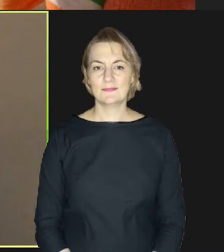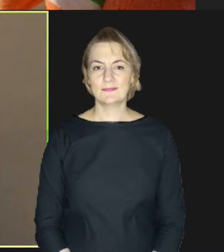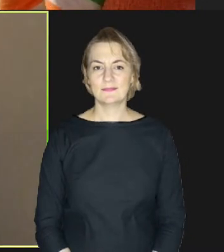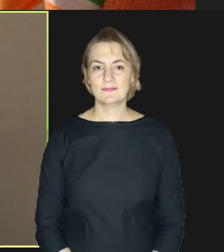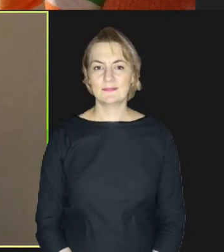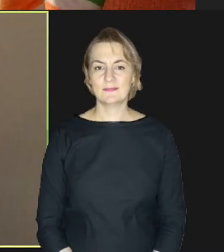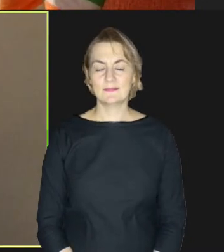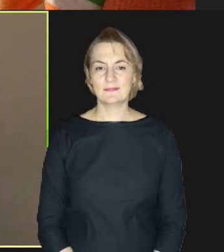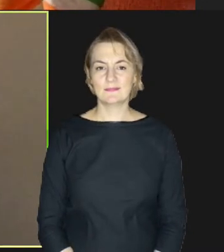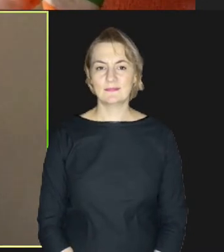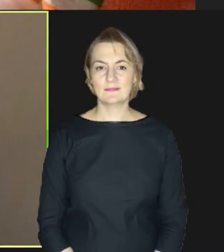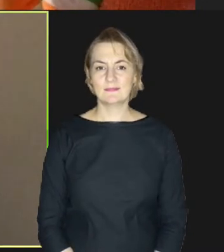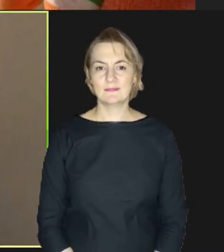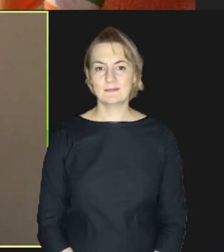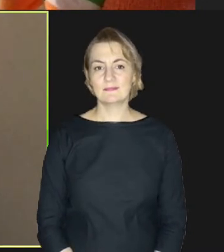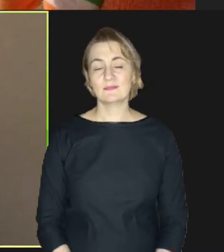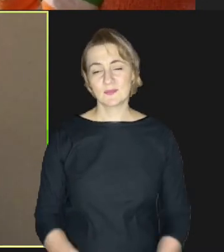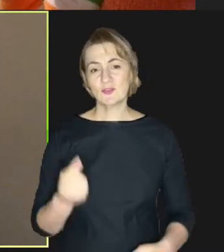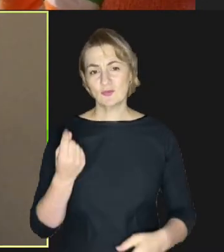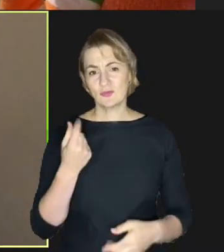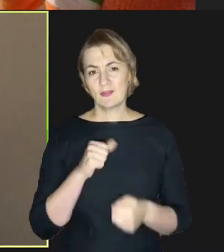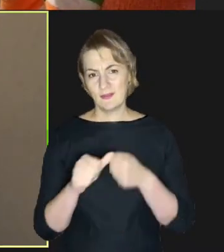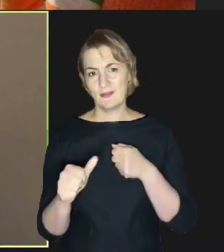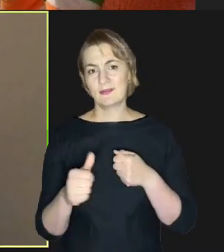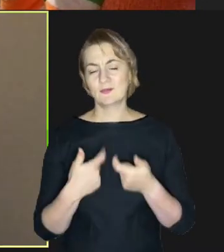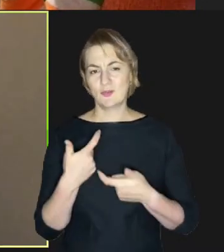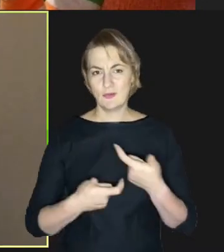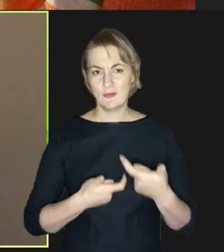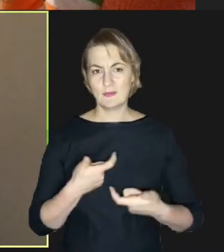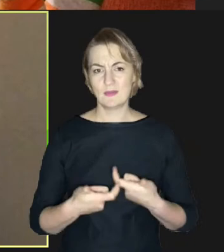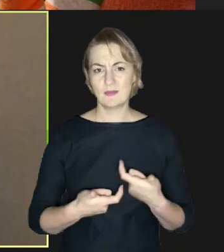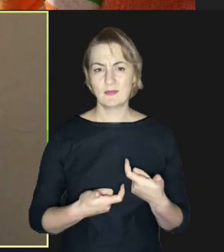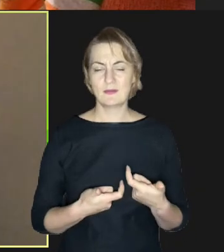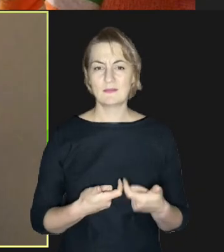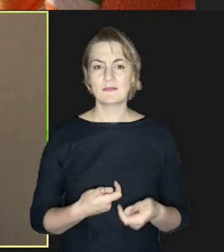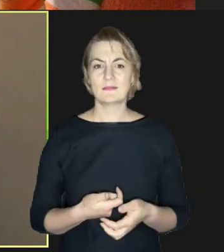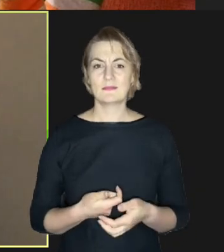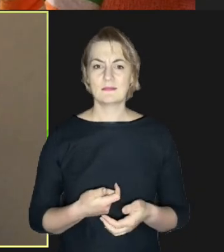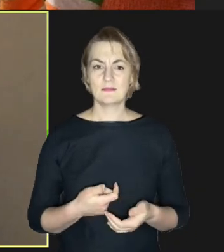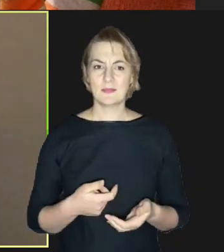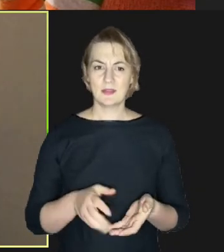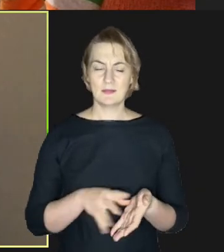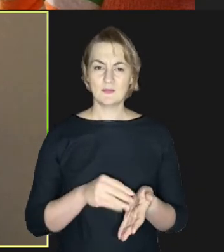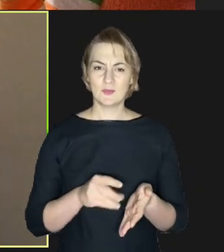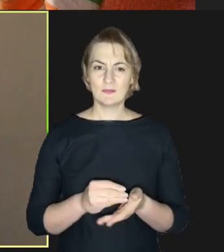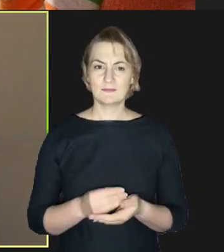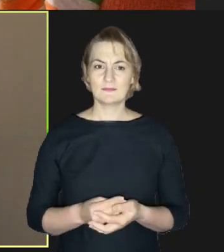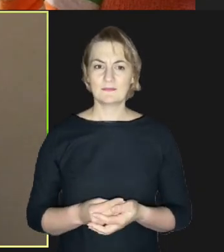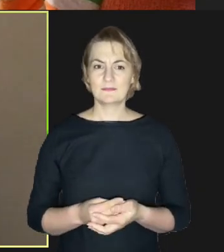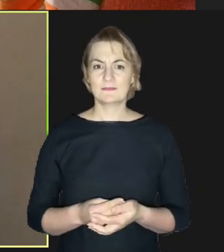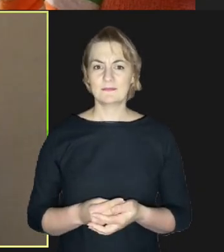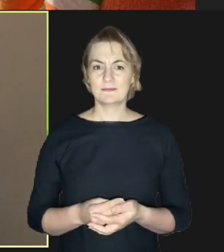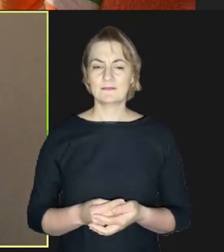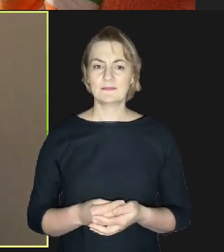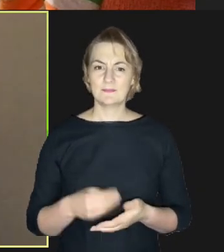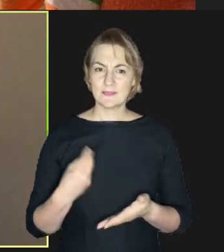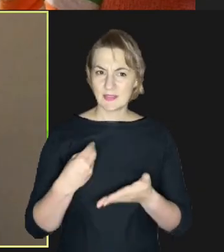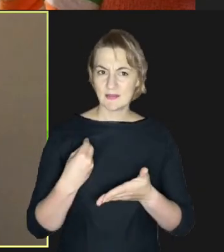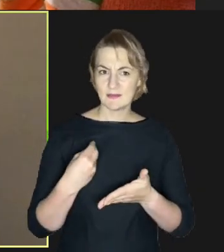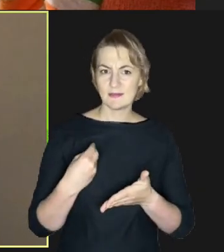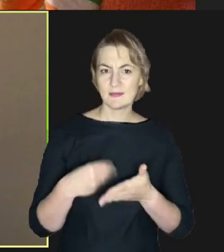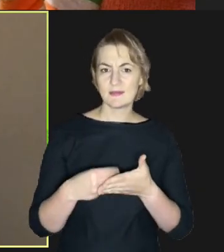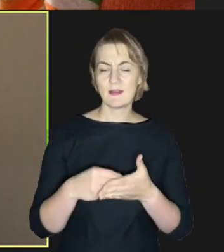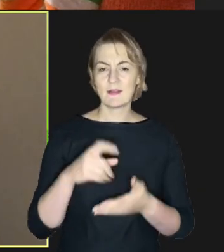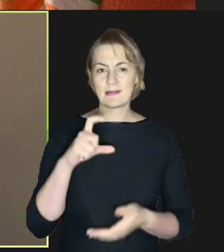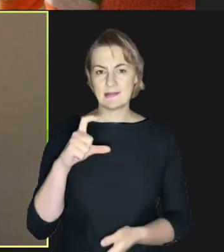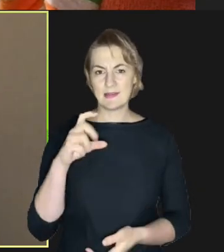no właśnie to trochę się robi, tak? Bo na przykład te kwoty dla CO2